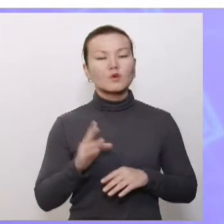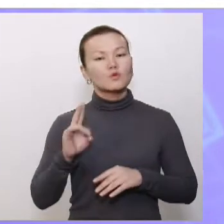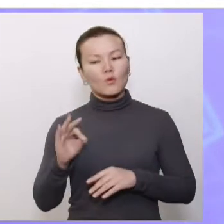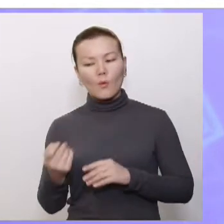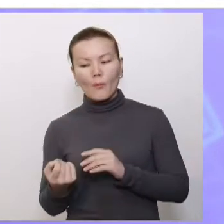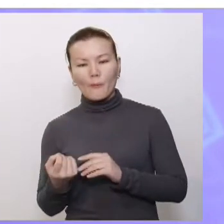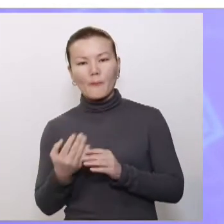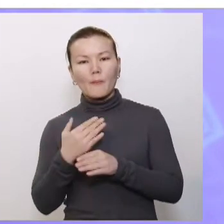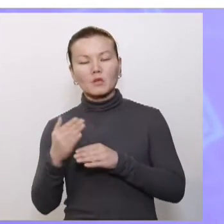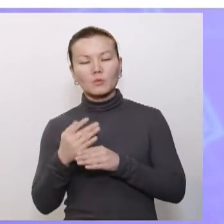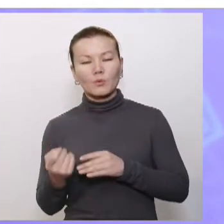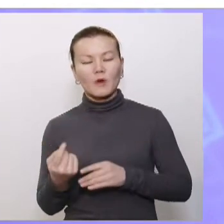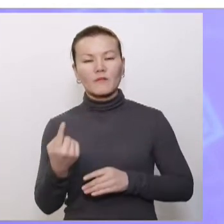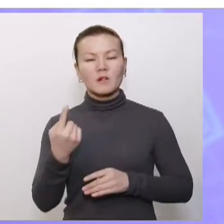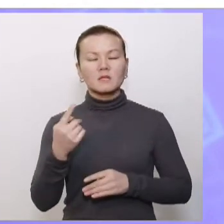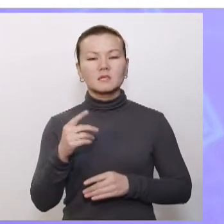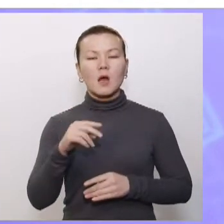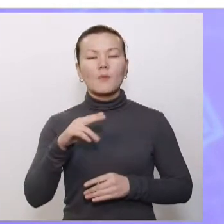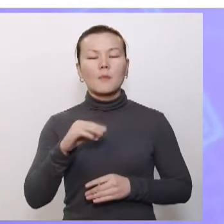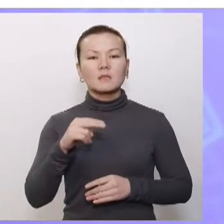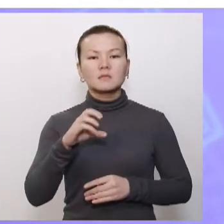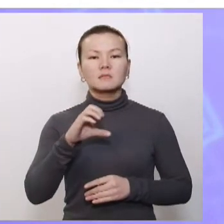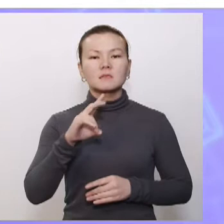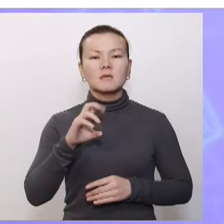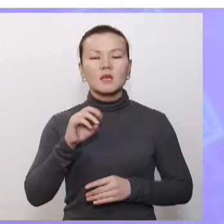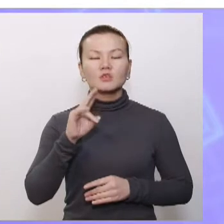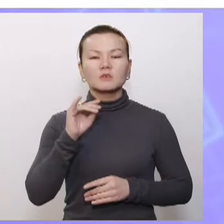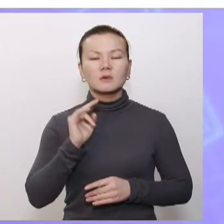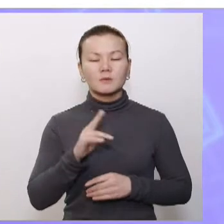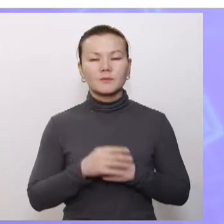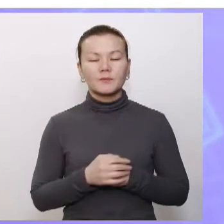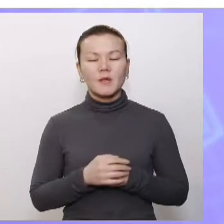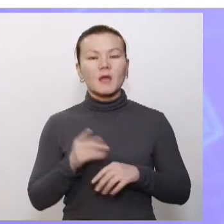Бул жаз мезгили келди дегенди билдирет.